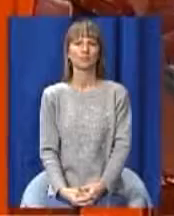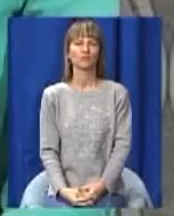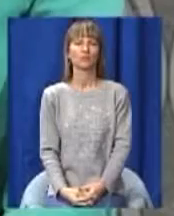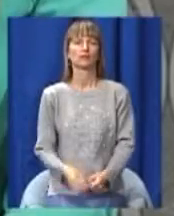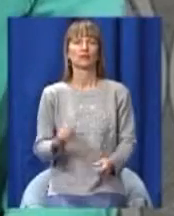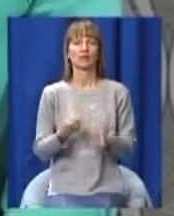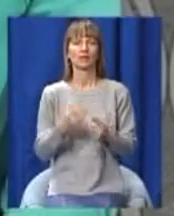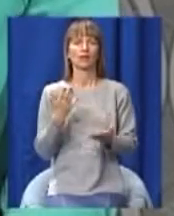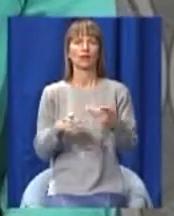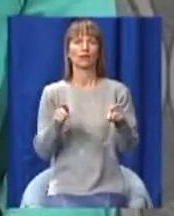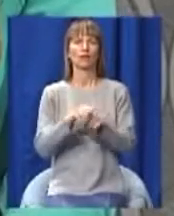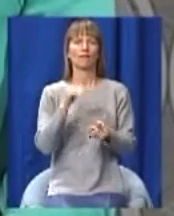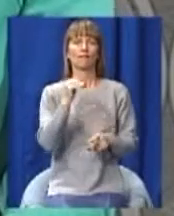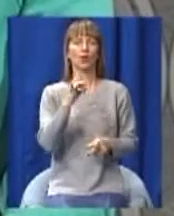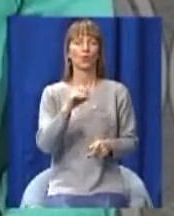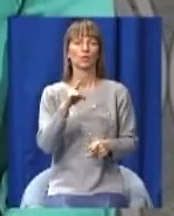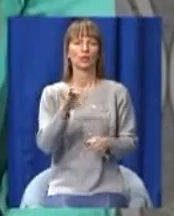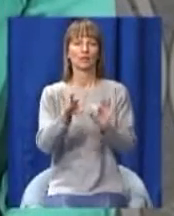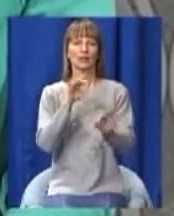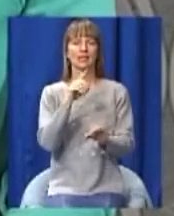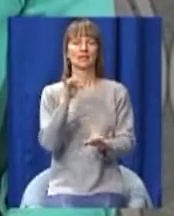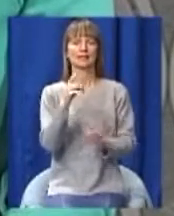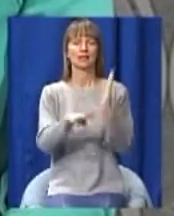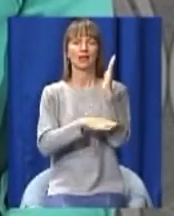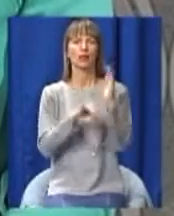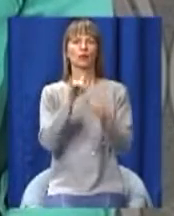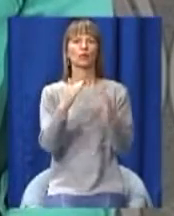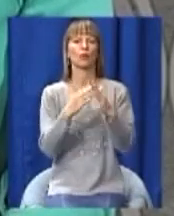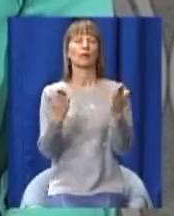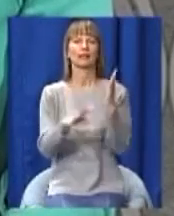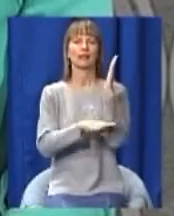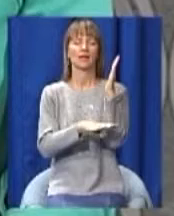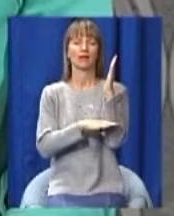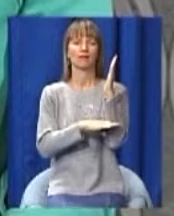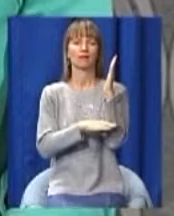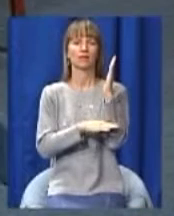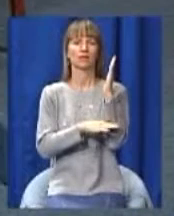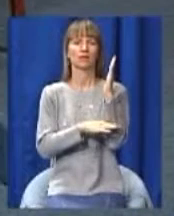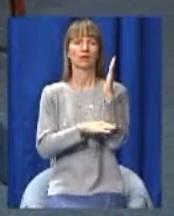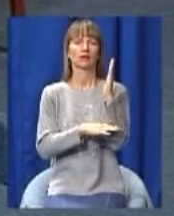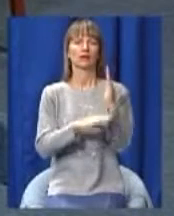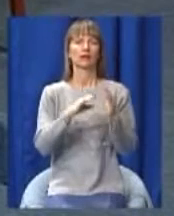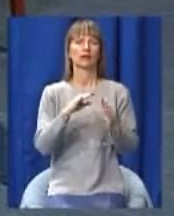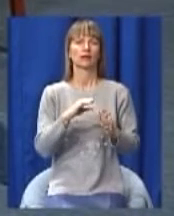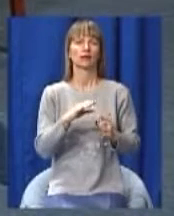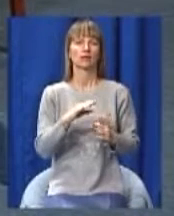Ну, це ж, напевно, теж фрукти, зібрані з дерев, так? А у тебе вдома які дерева, власне, ростуть? Сліва,